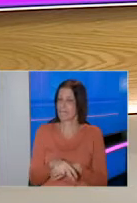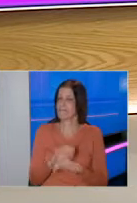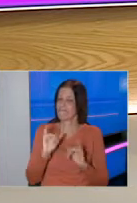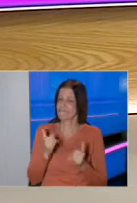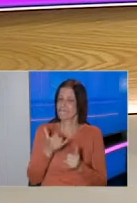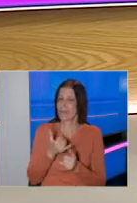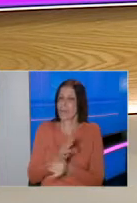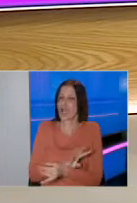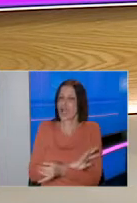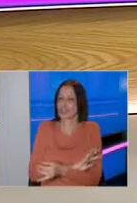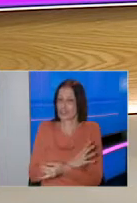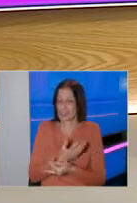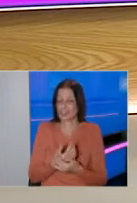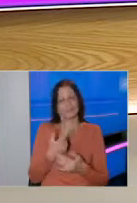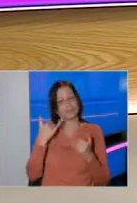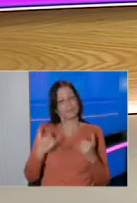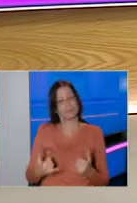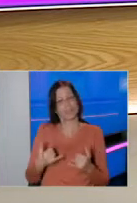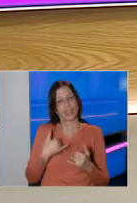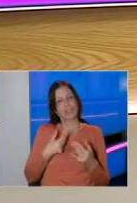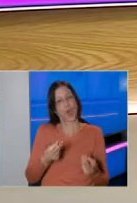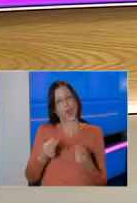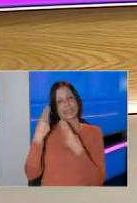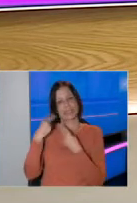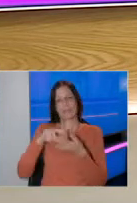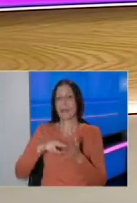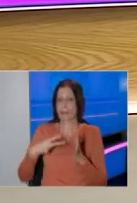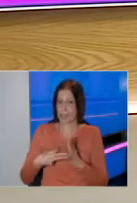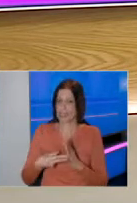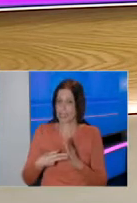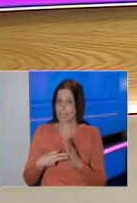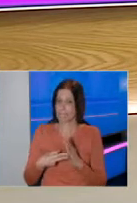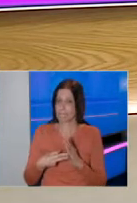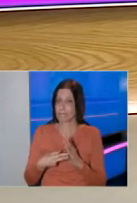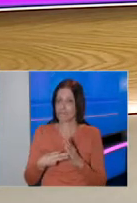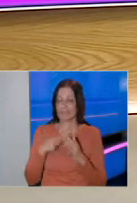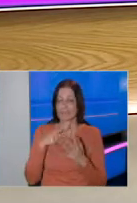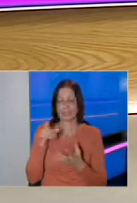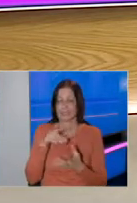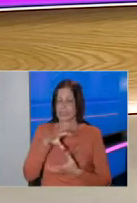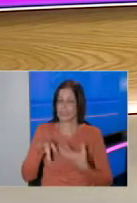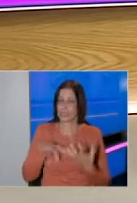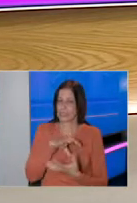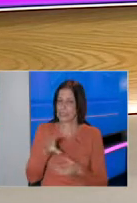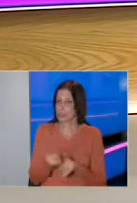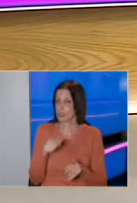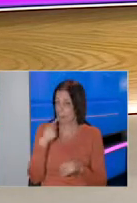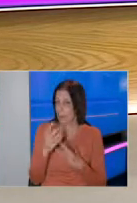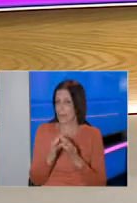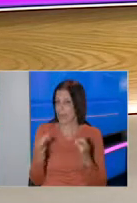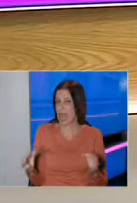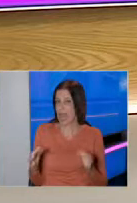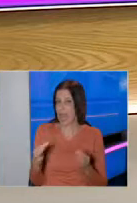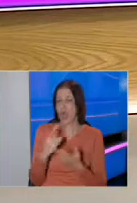אכן מרגש. אנחנו עכשיו חוזרים לפוליטיקה, והיא מבעבעת, כפי שאתם יודעים, כמו שציינו בהתחלה,